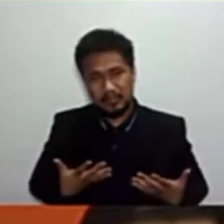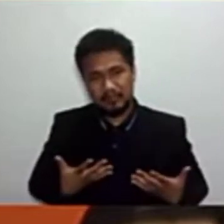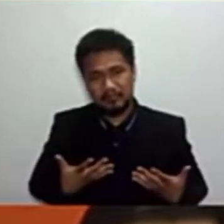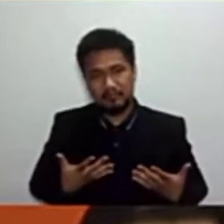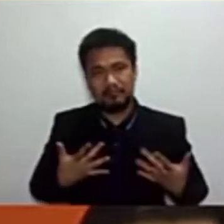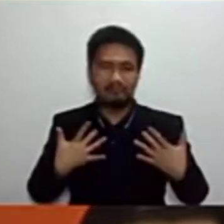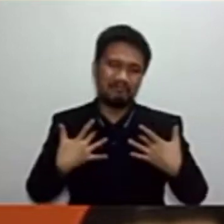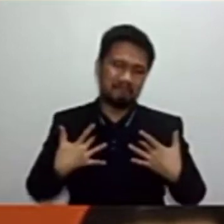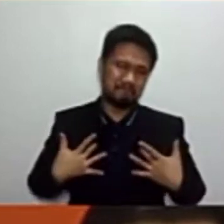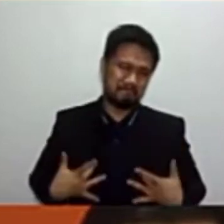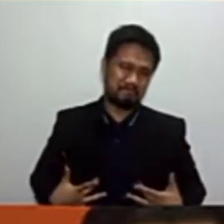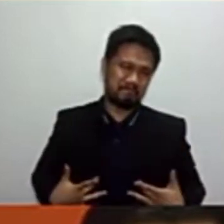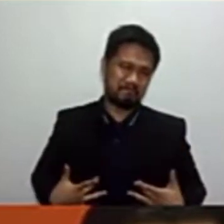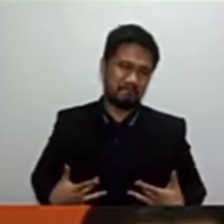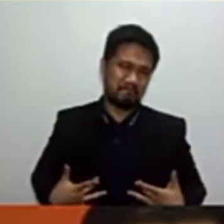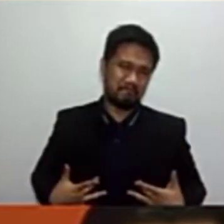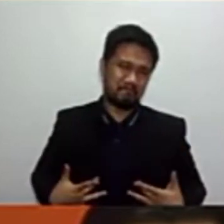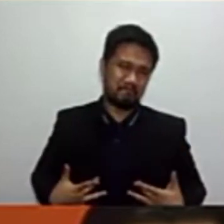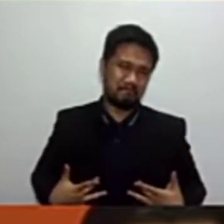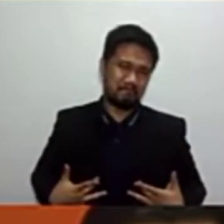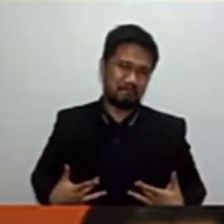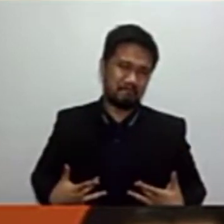Nawawalan sila ng pag-asa.